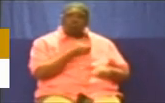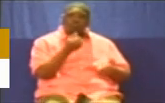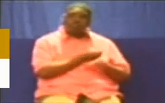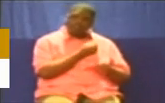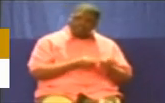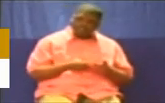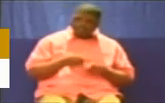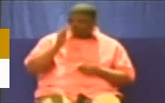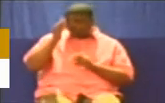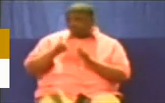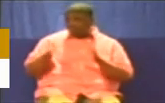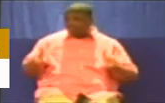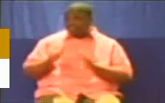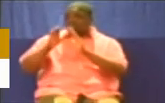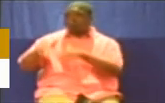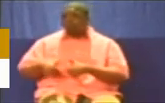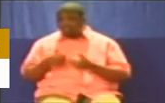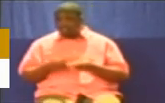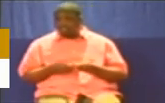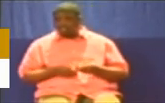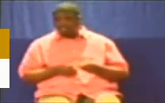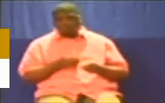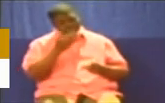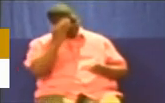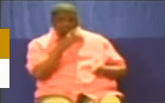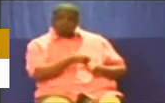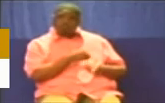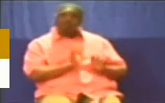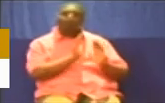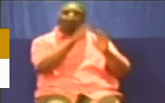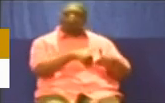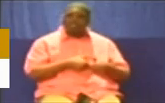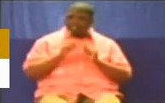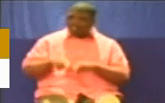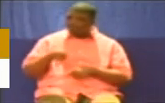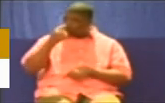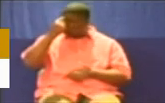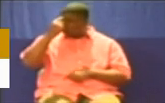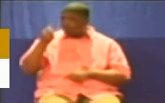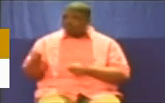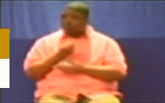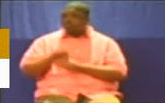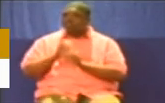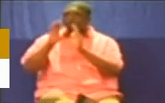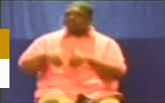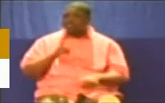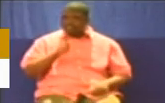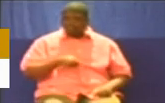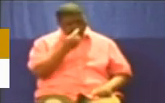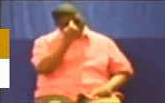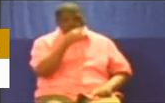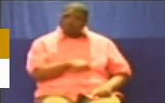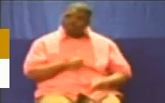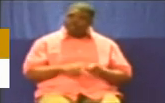ya bunge na kama muhimili wa bunge, lakini pia kwa kutambua kwamba bunge liko Dodoma, shughuli za kibunge ziko Dodoma, kwa hiyo